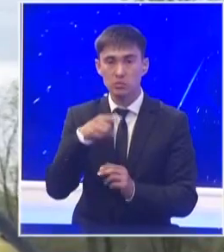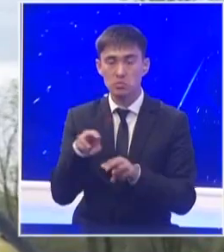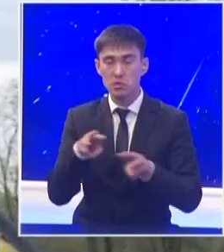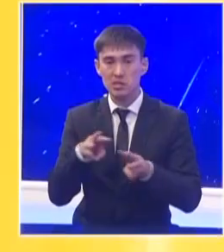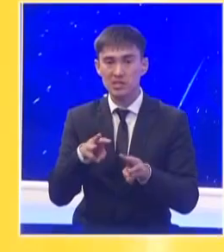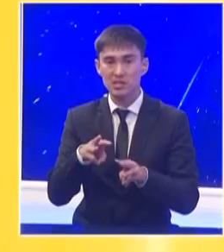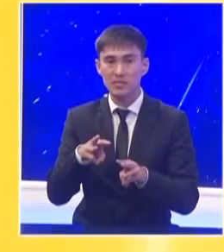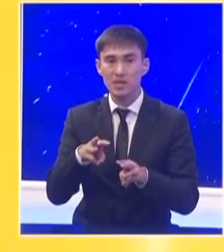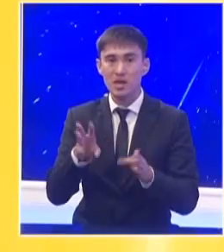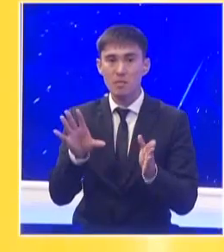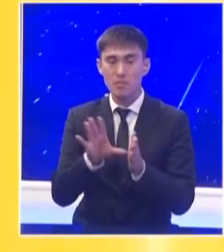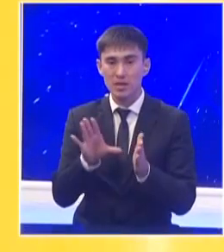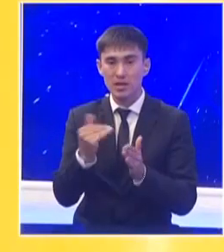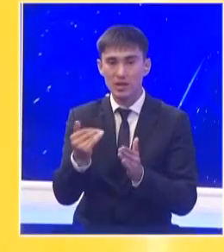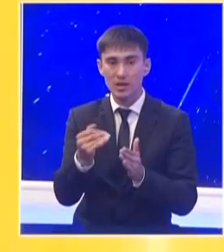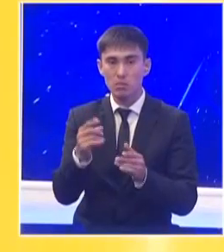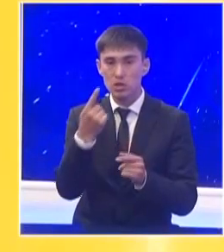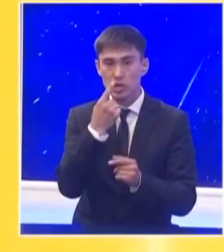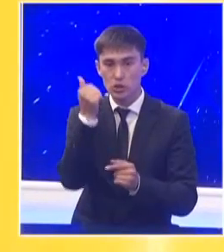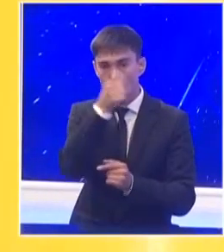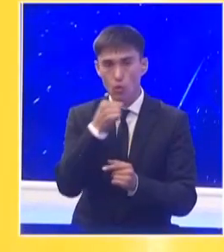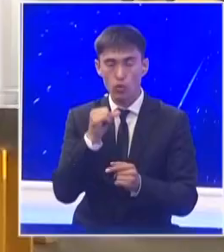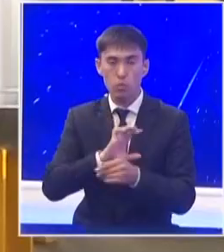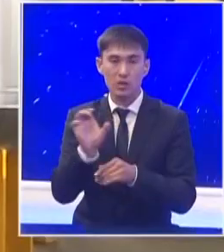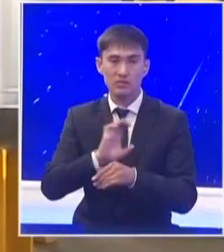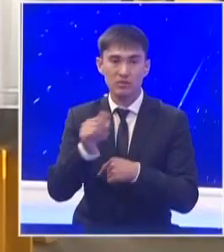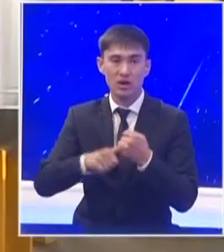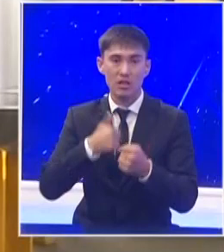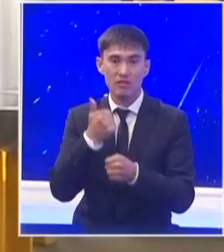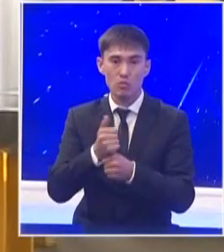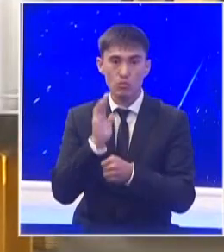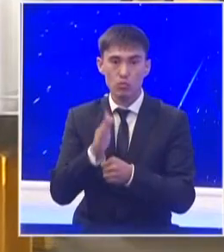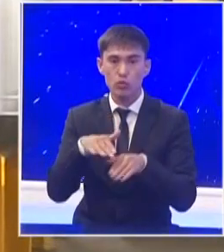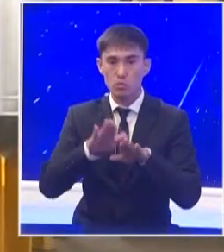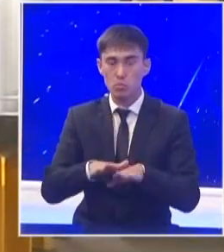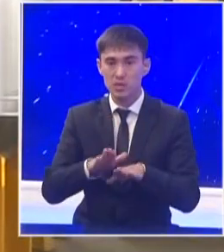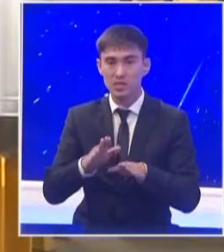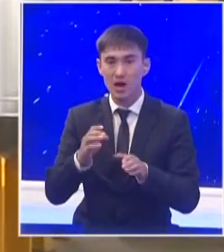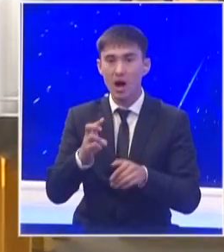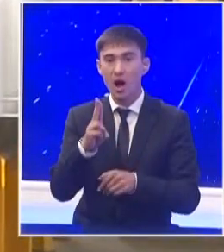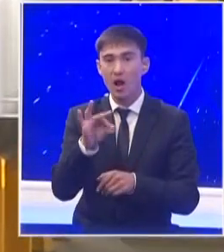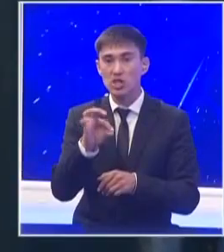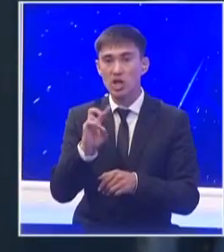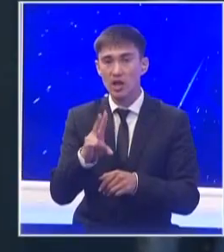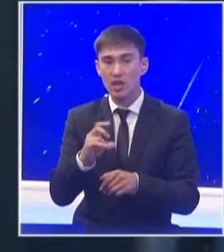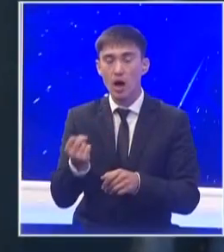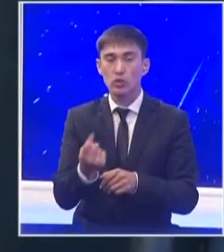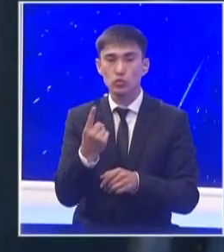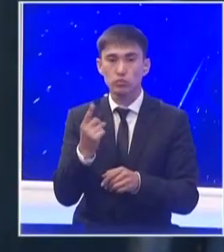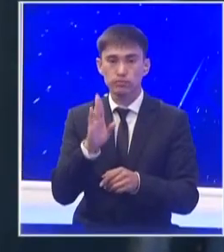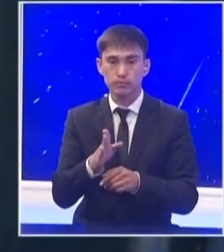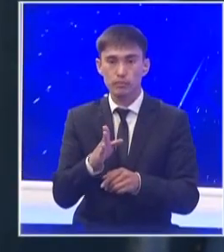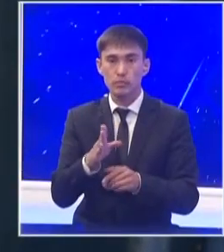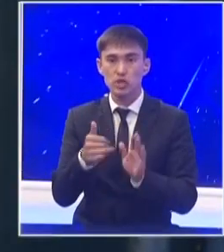министр Минэнерго, в ближайшие годы основным производителем товарного газа будет месторождение Карашаган, на которое приходится